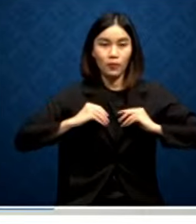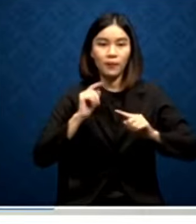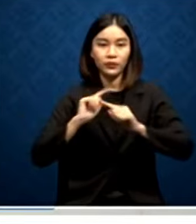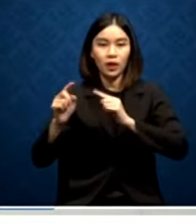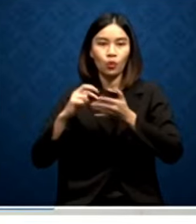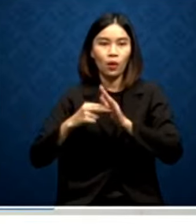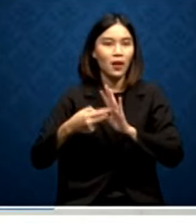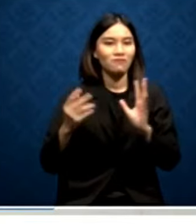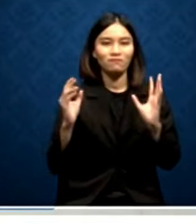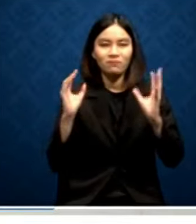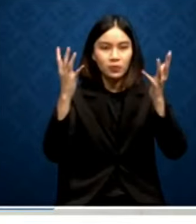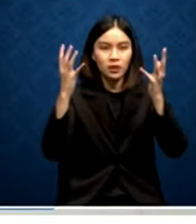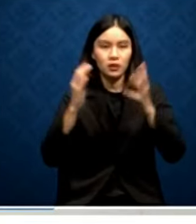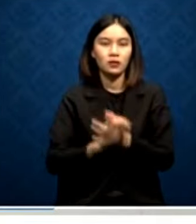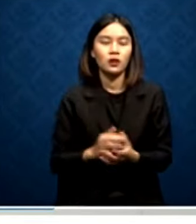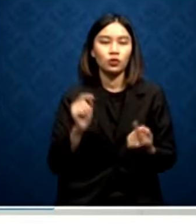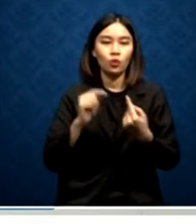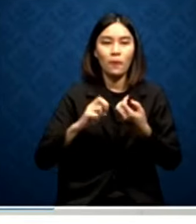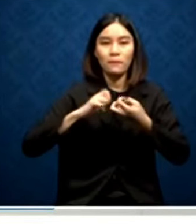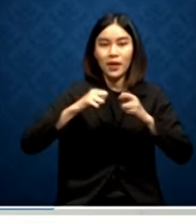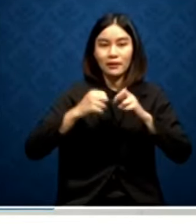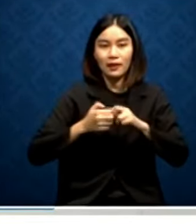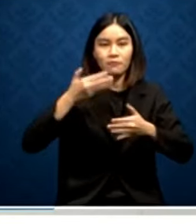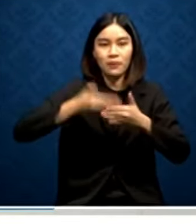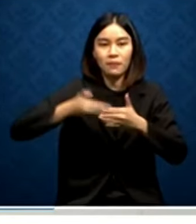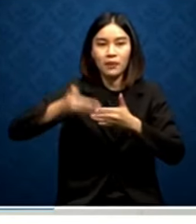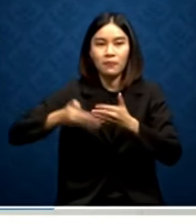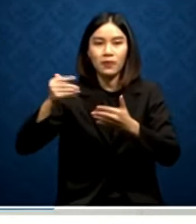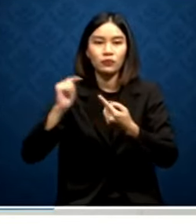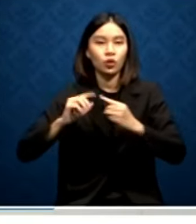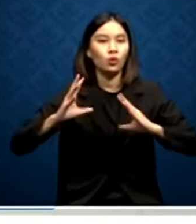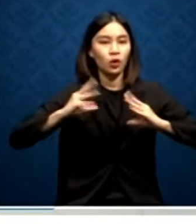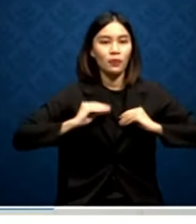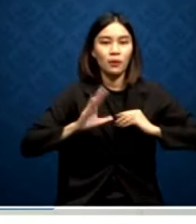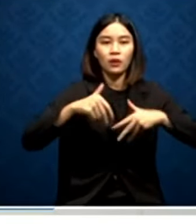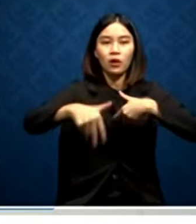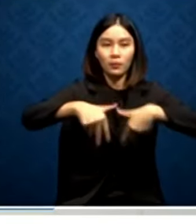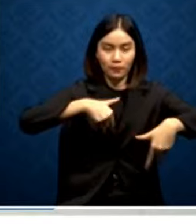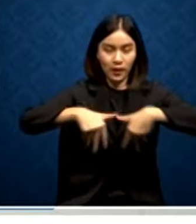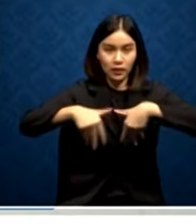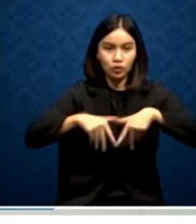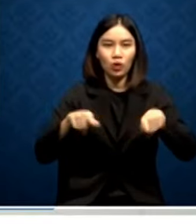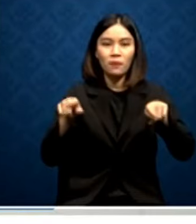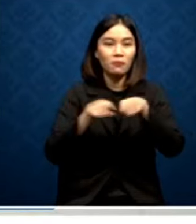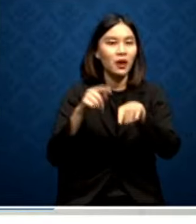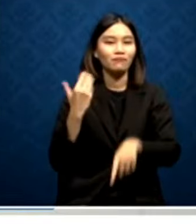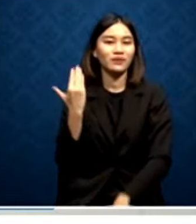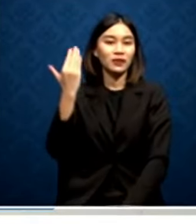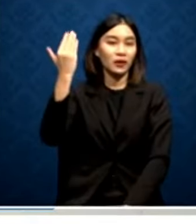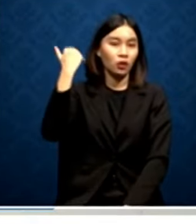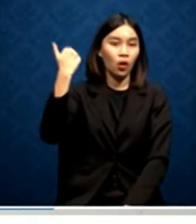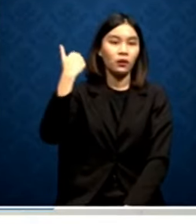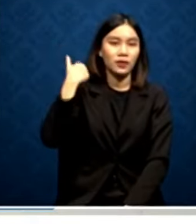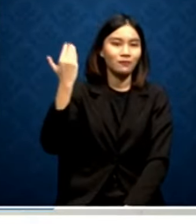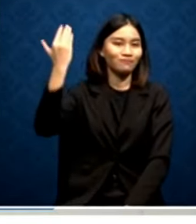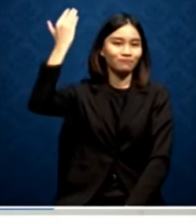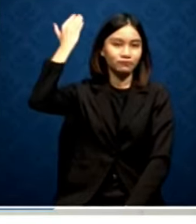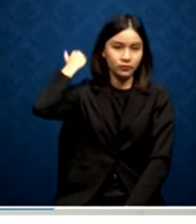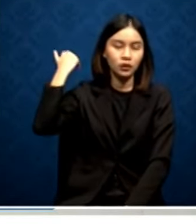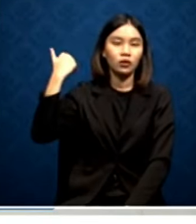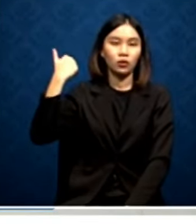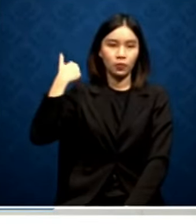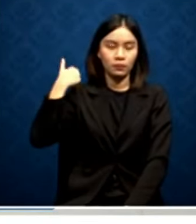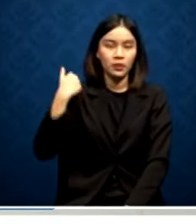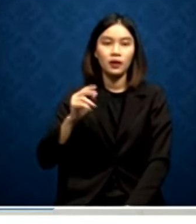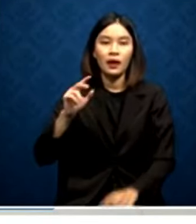ไร้ความหมายและจะเกิดปัญหาต่อการยอมรับของประชาชนเหมือนอย่างที่เป็นมาแล้วในอดีต